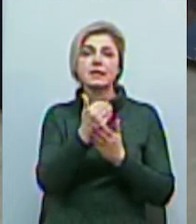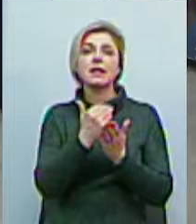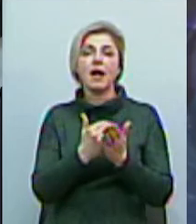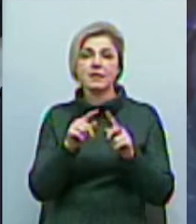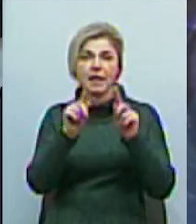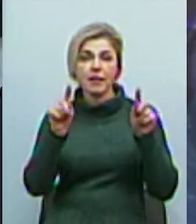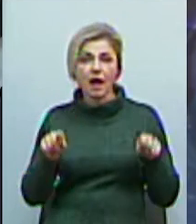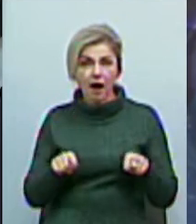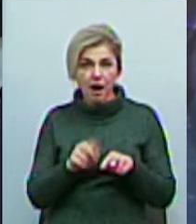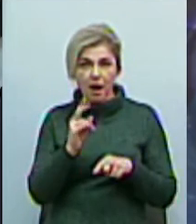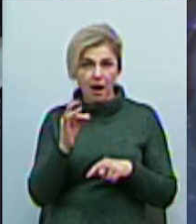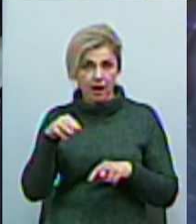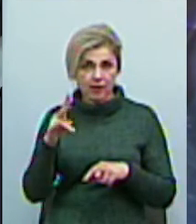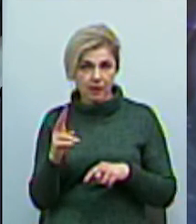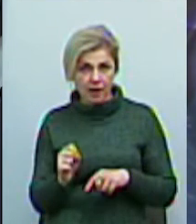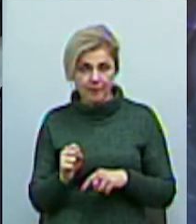картка,